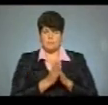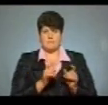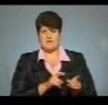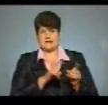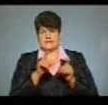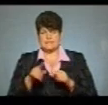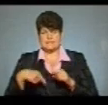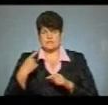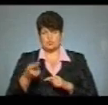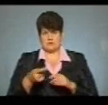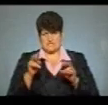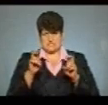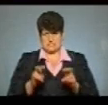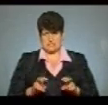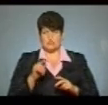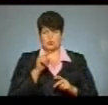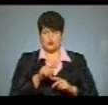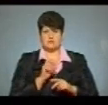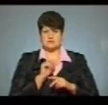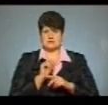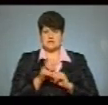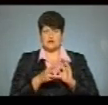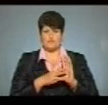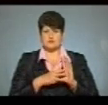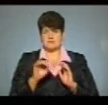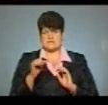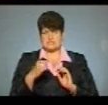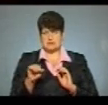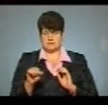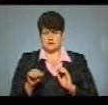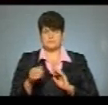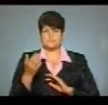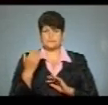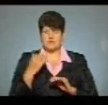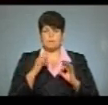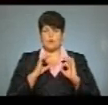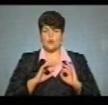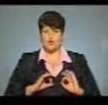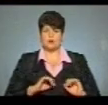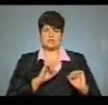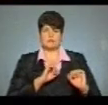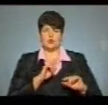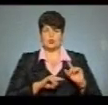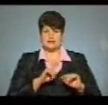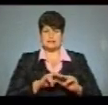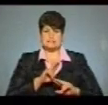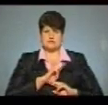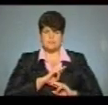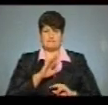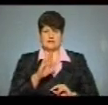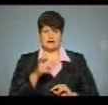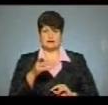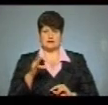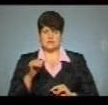перенесли на наступне засідання. Його призначили на 8 серпня. До цього часу прокурор та адвокат родини загиблого Віталія